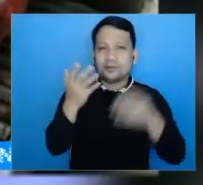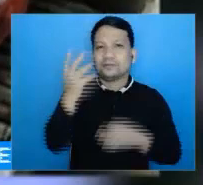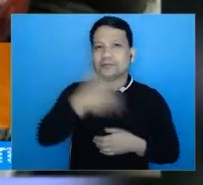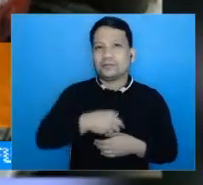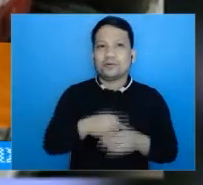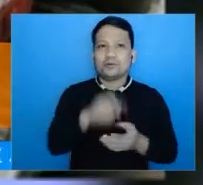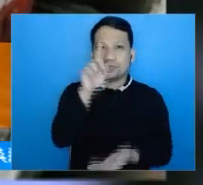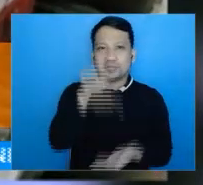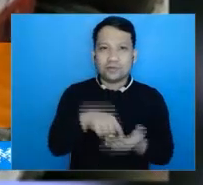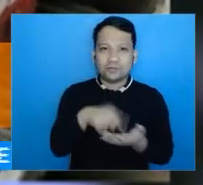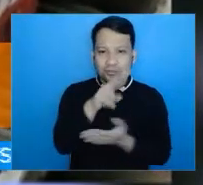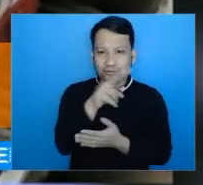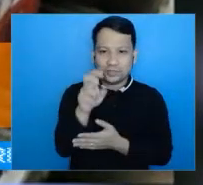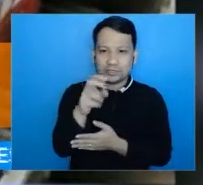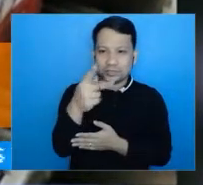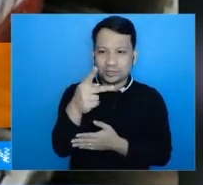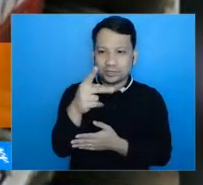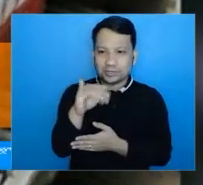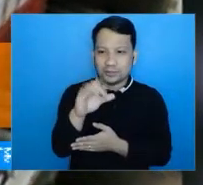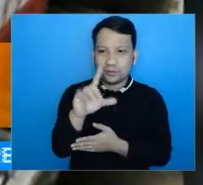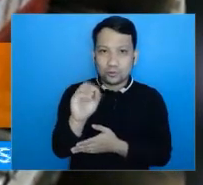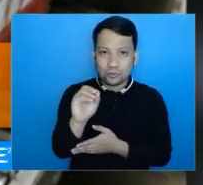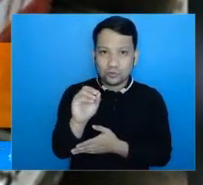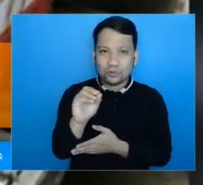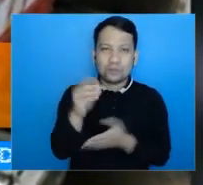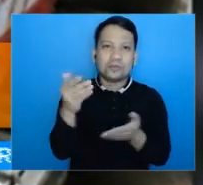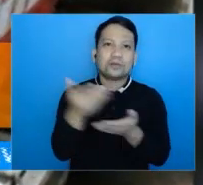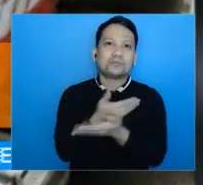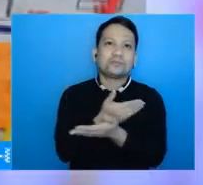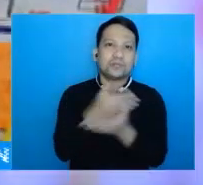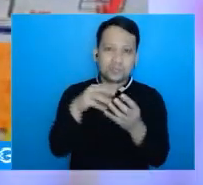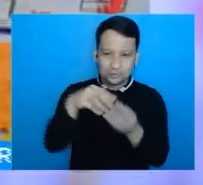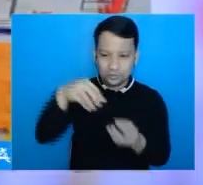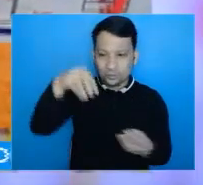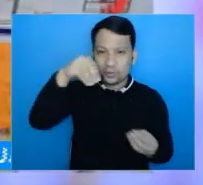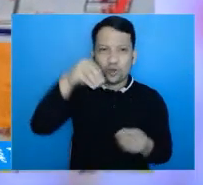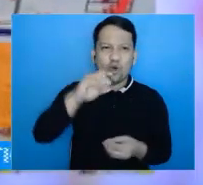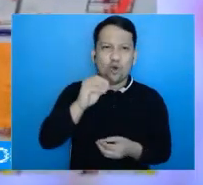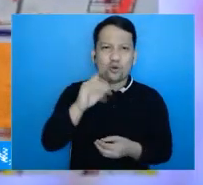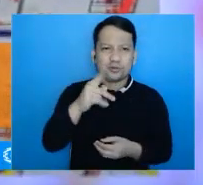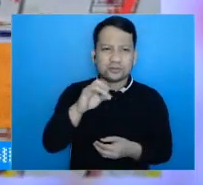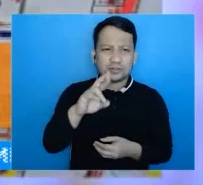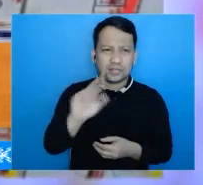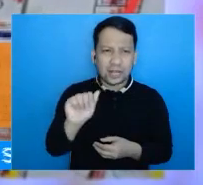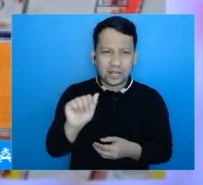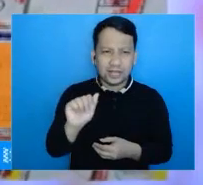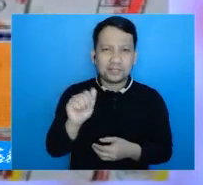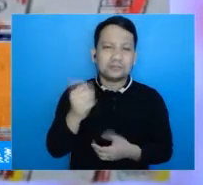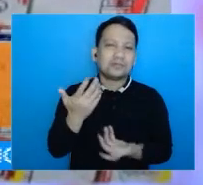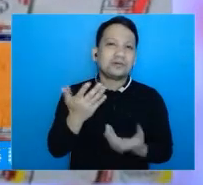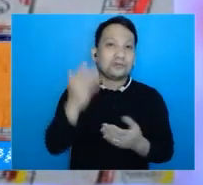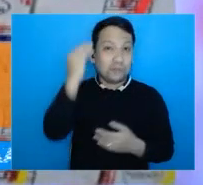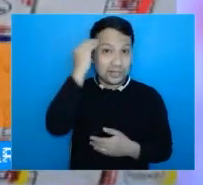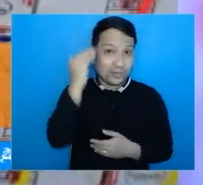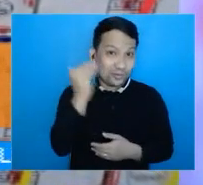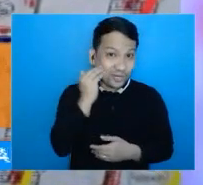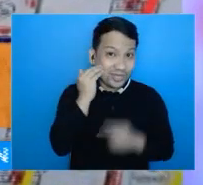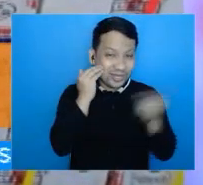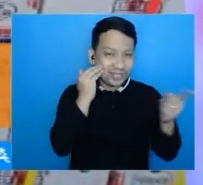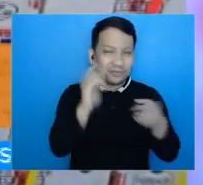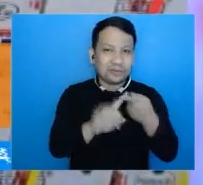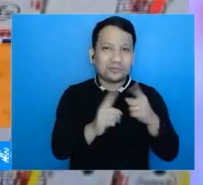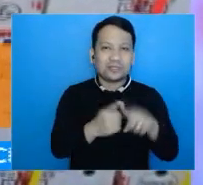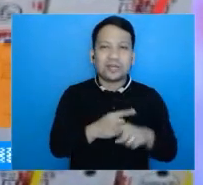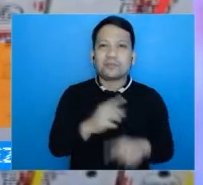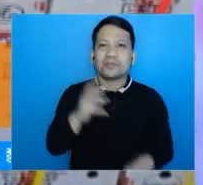1,200 kilograms ng fresh okra ang initial delivery natin para sa ating Korean friends. Ayon kay Agriculture Secretary William Dar,